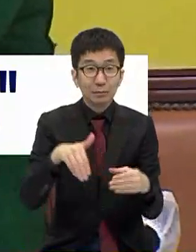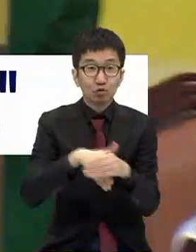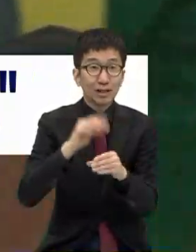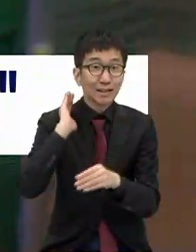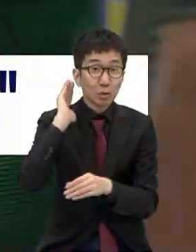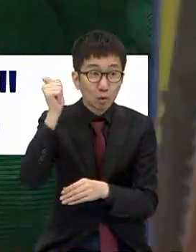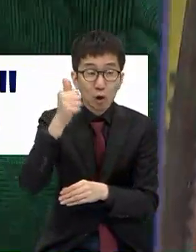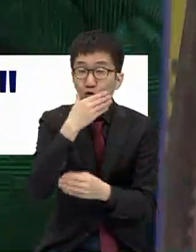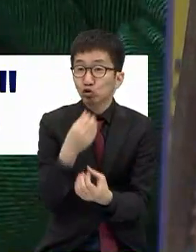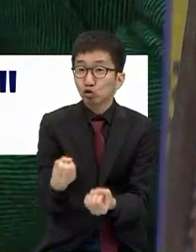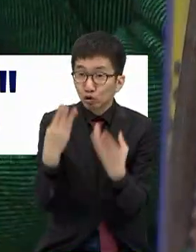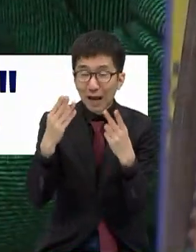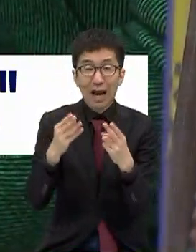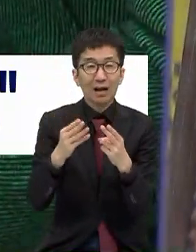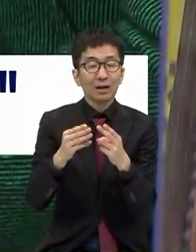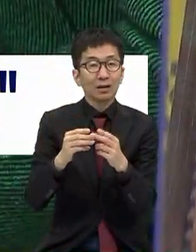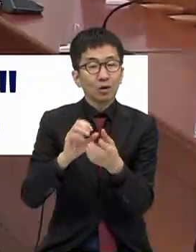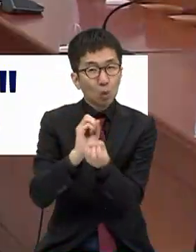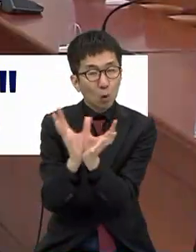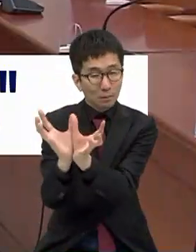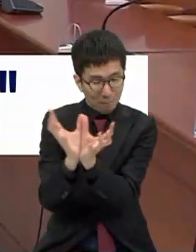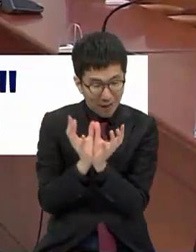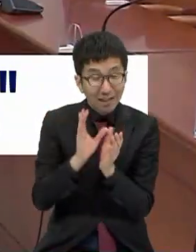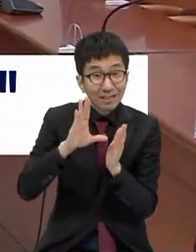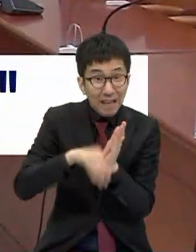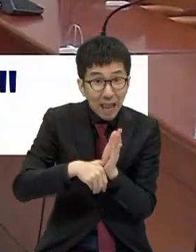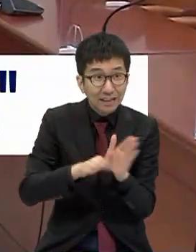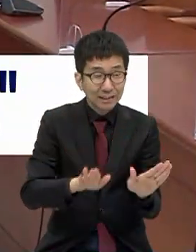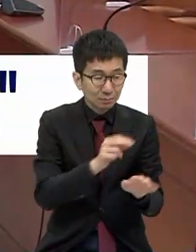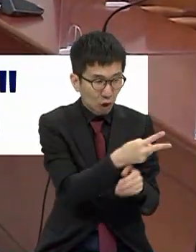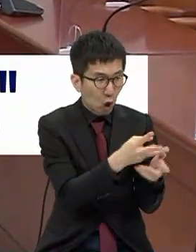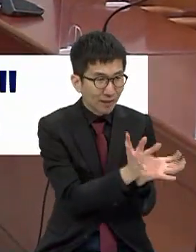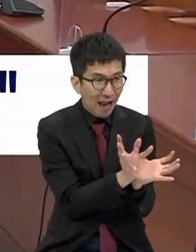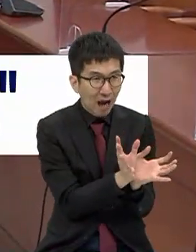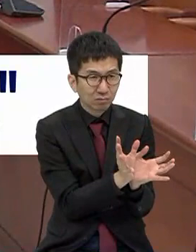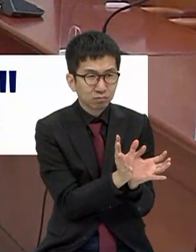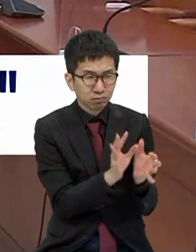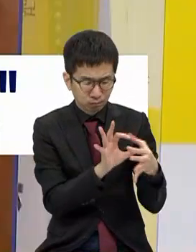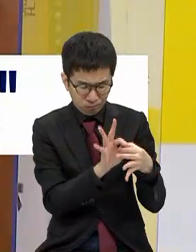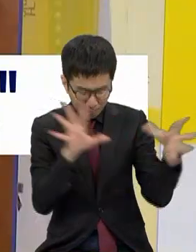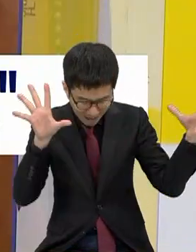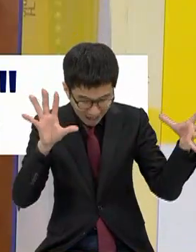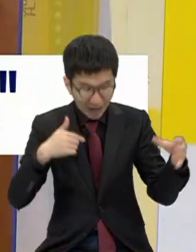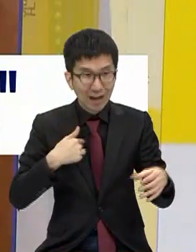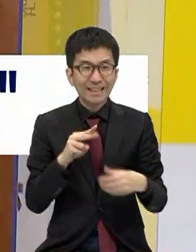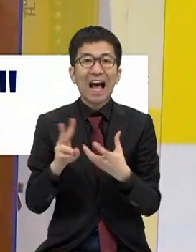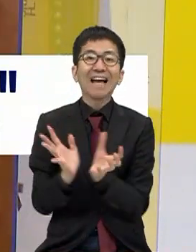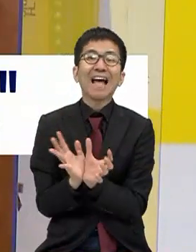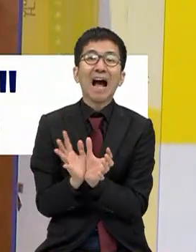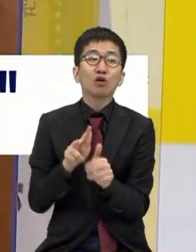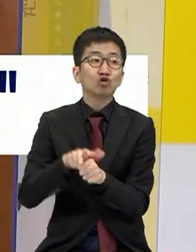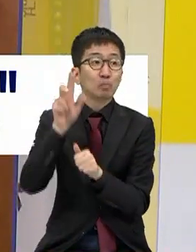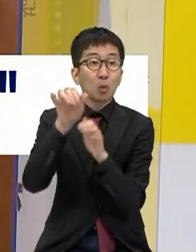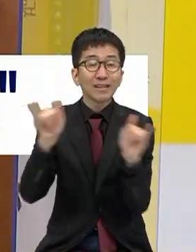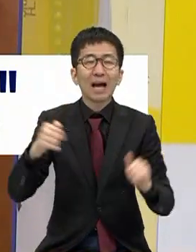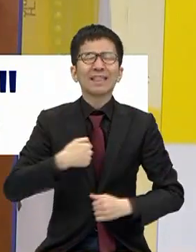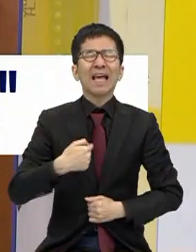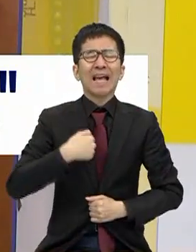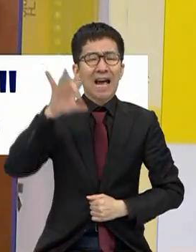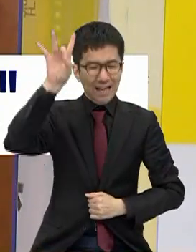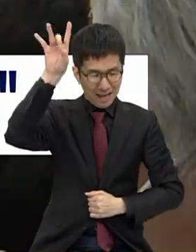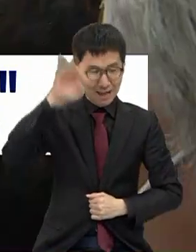대통령의 축하 난을 전달받는 자리에서 현 여당과 아예 뿌리가 다른 진짜 야당 후보는 자신뿐이란 주장을